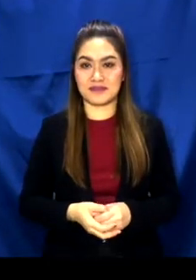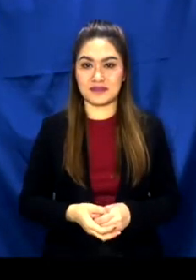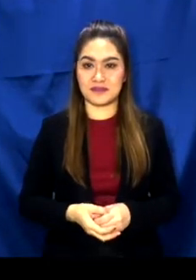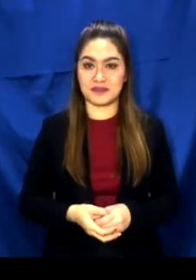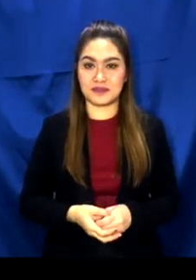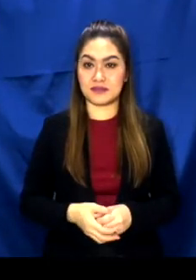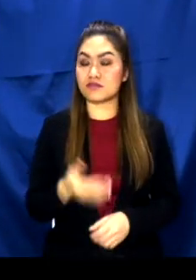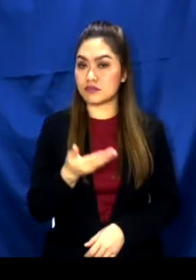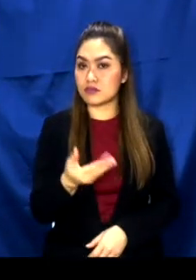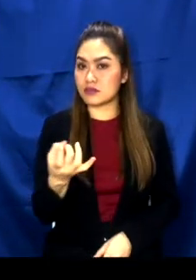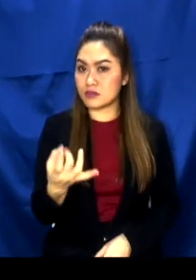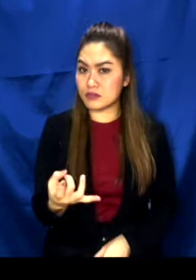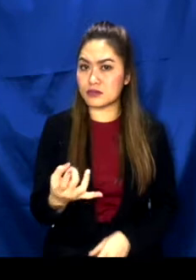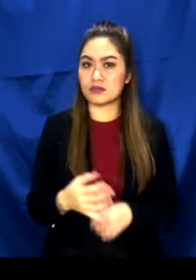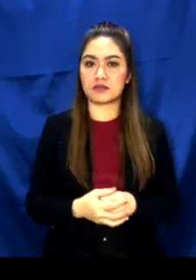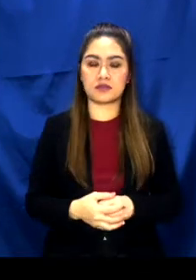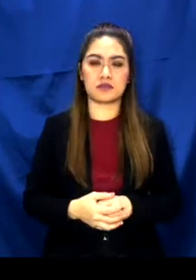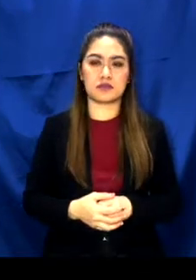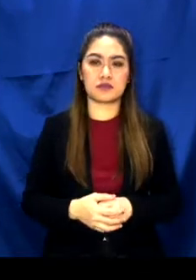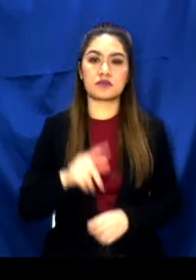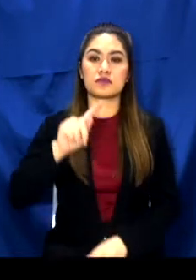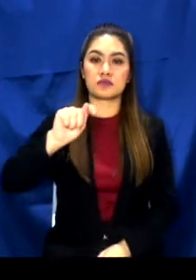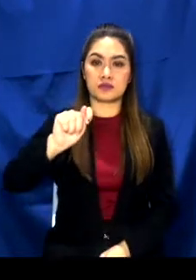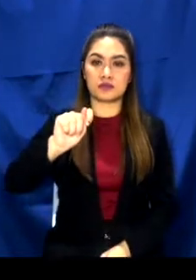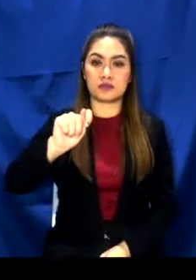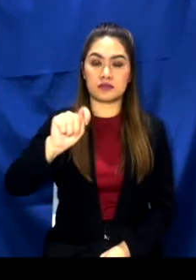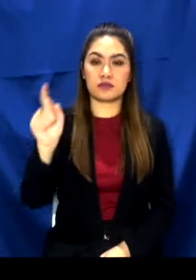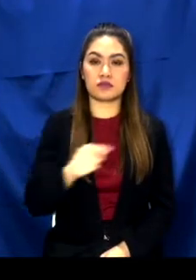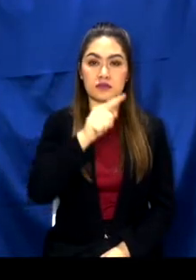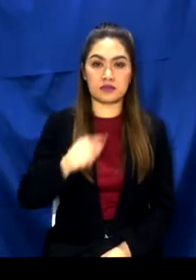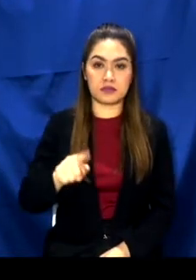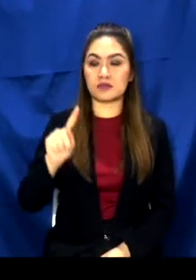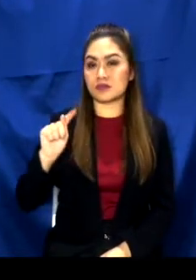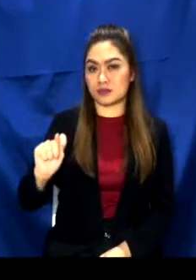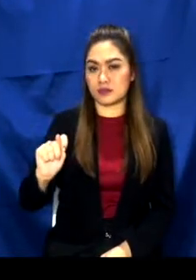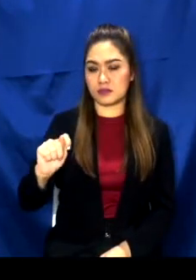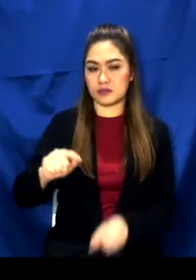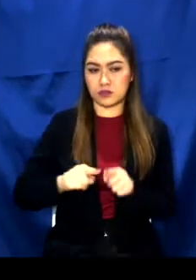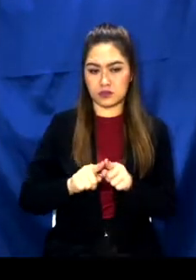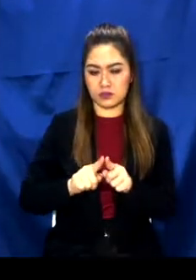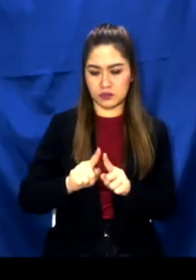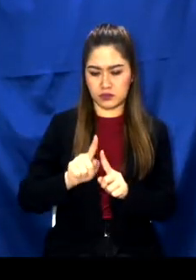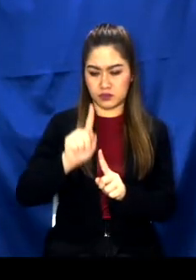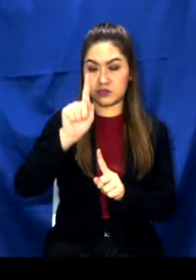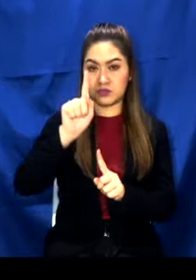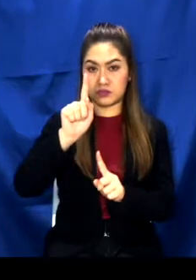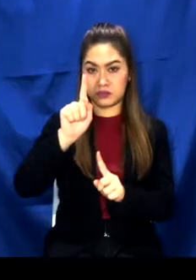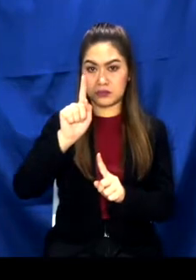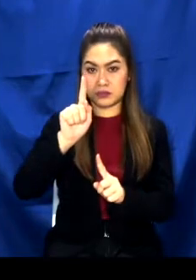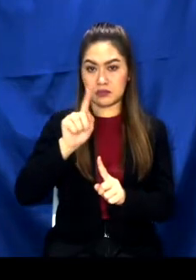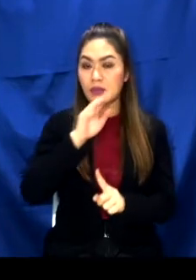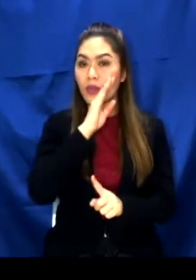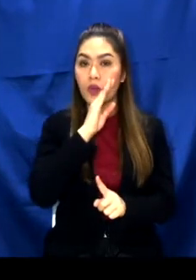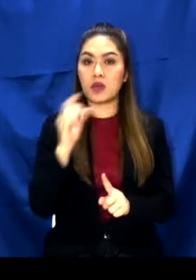ส่วนตัวนี้ตัวทีตัวนี้นะคะก็คือความสูงของตัวอักษรสม